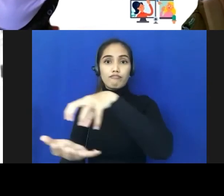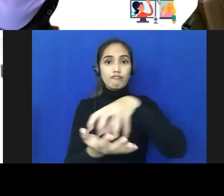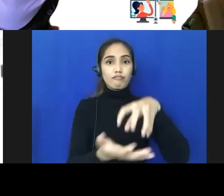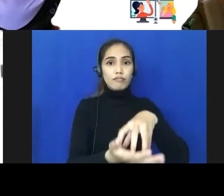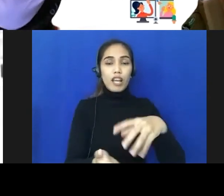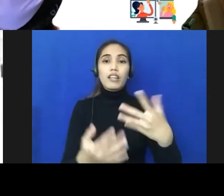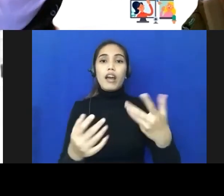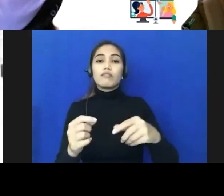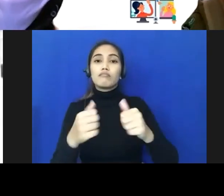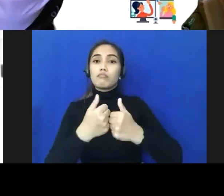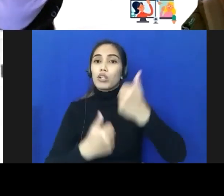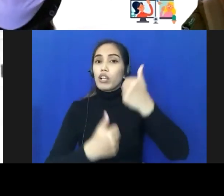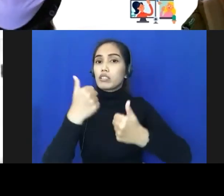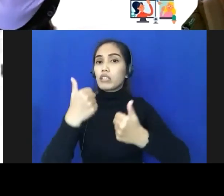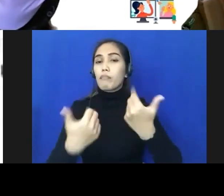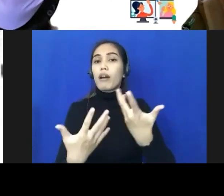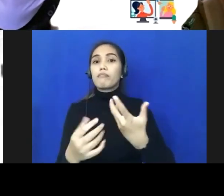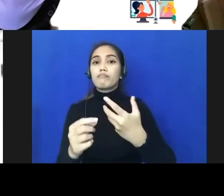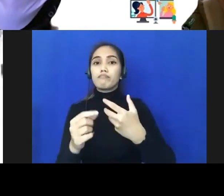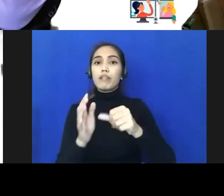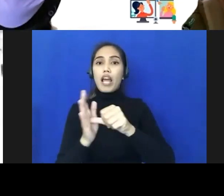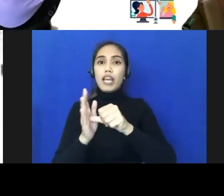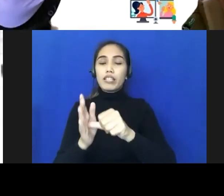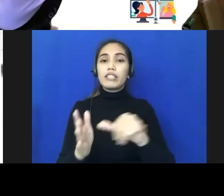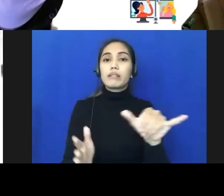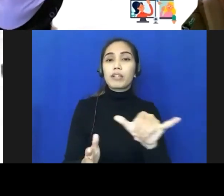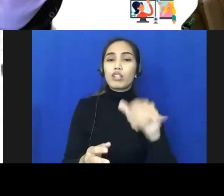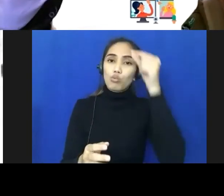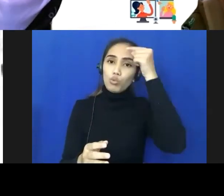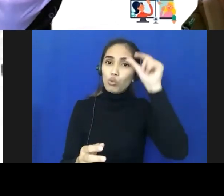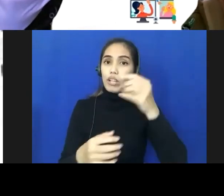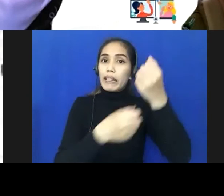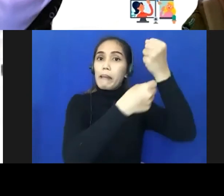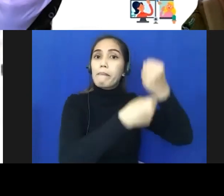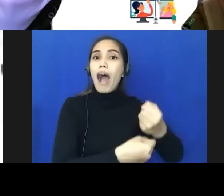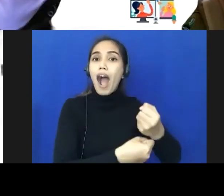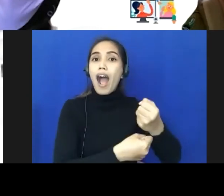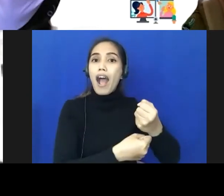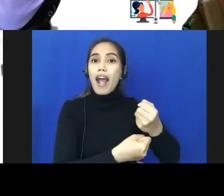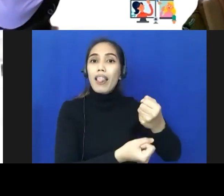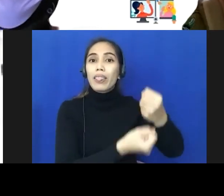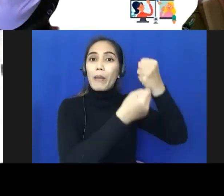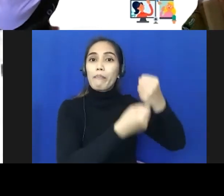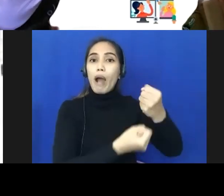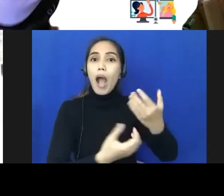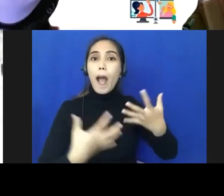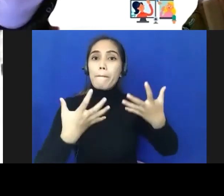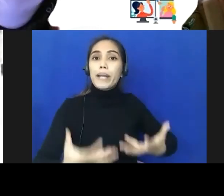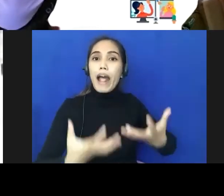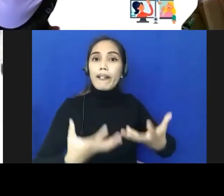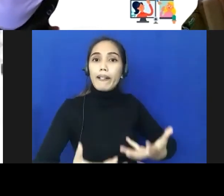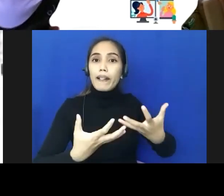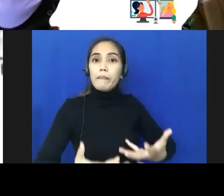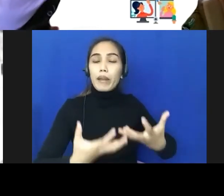prioritas penanganan pelayanan, seperti untuk penimbangan berat badan bayi, untuk pemantauan